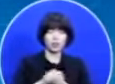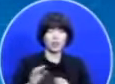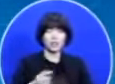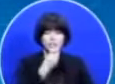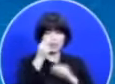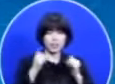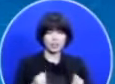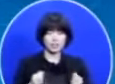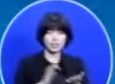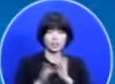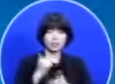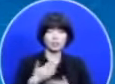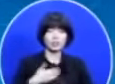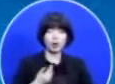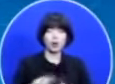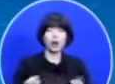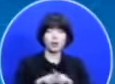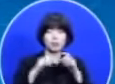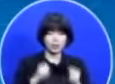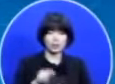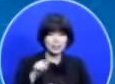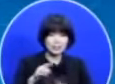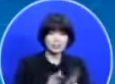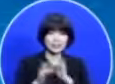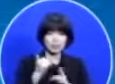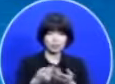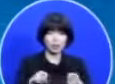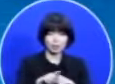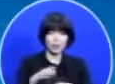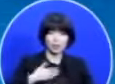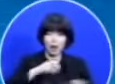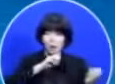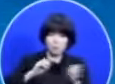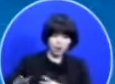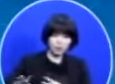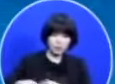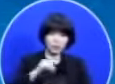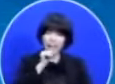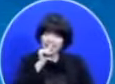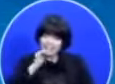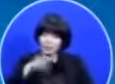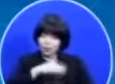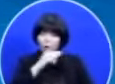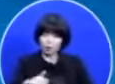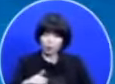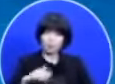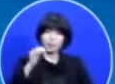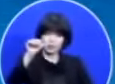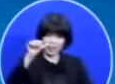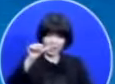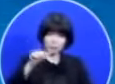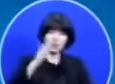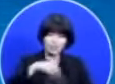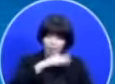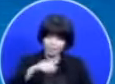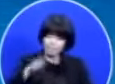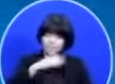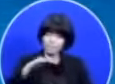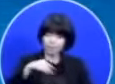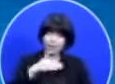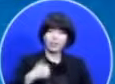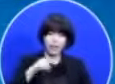나와 함께 계시고 그 예수님과 함께 나를 버리지 도 결코 5번이나 결코 내가